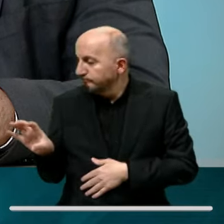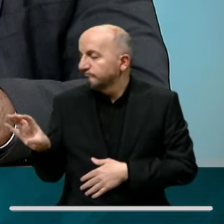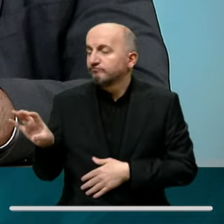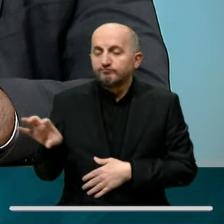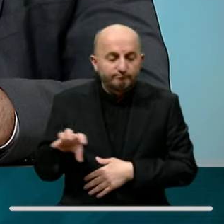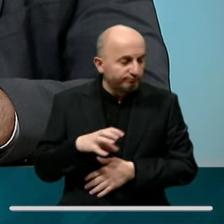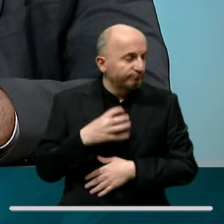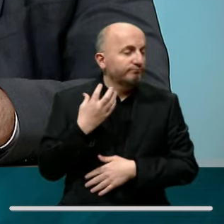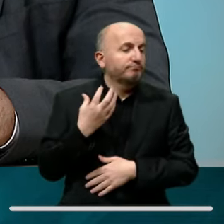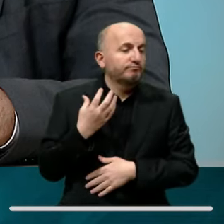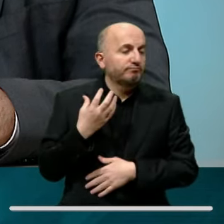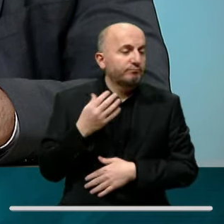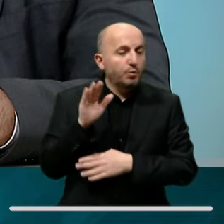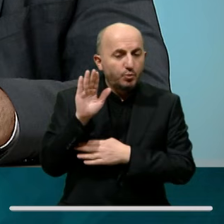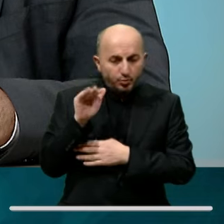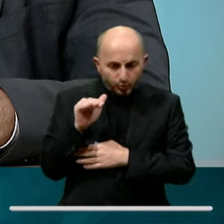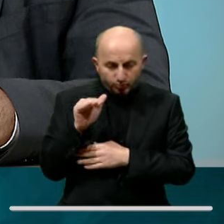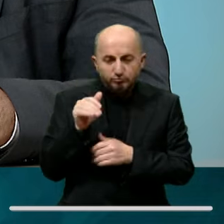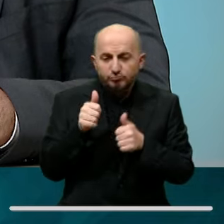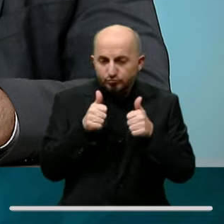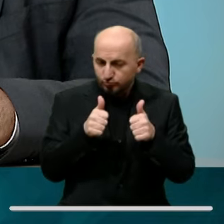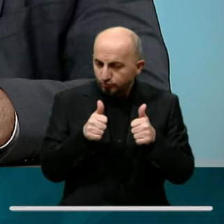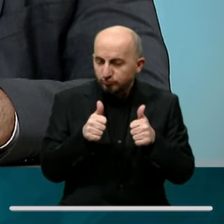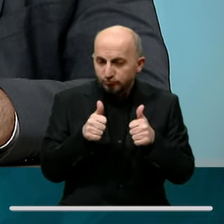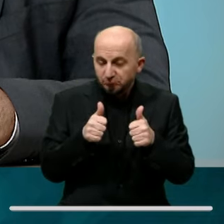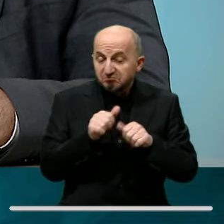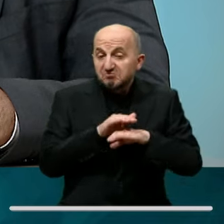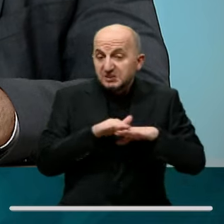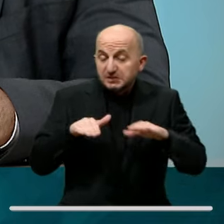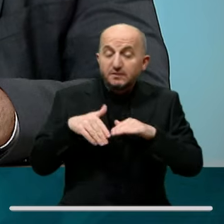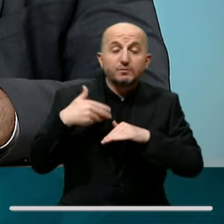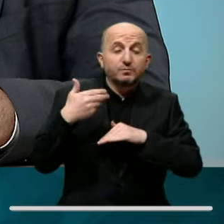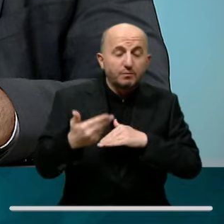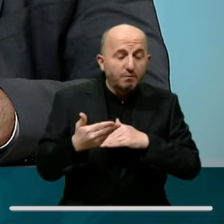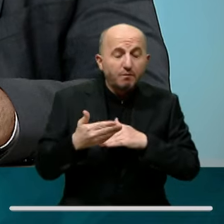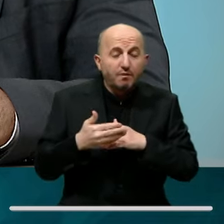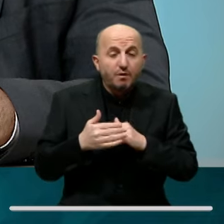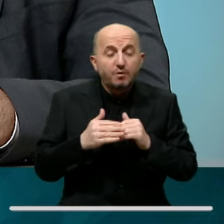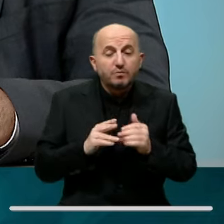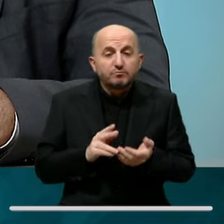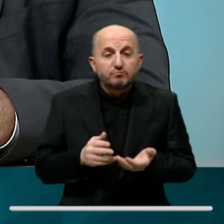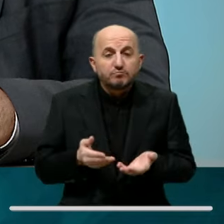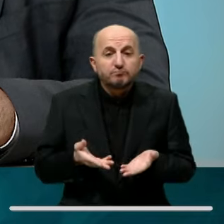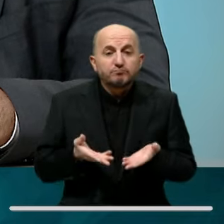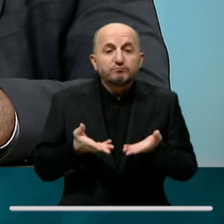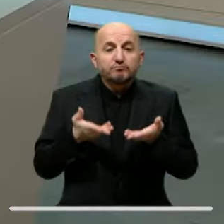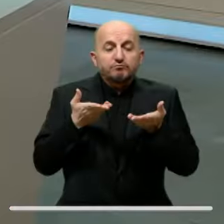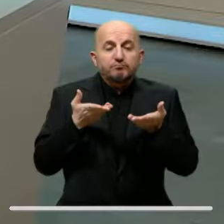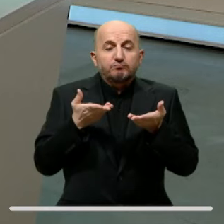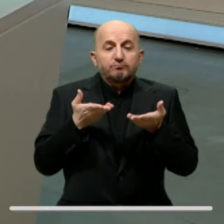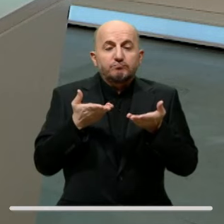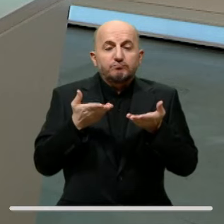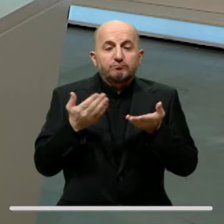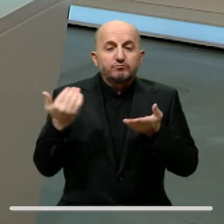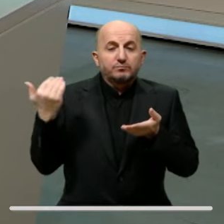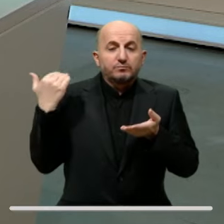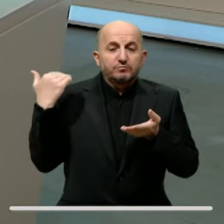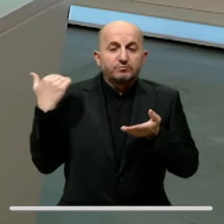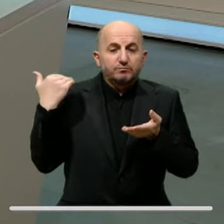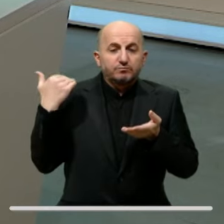veriyorum uygun rükünlerine göre. Bitirdikten sonra namazımı yükseliyorum, arkamdaki